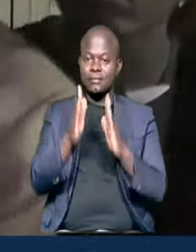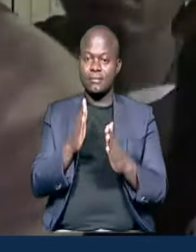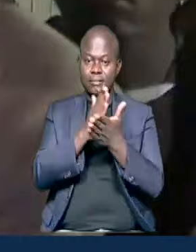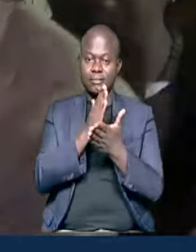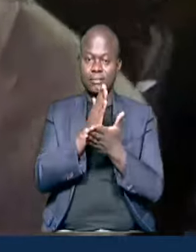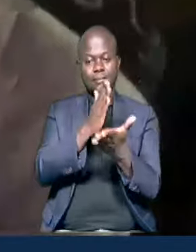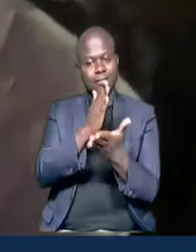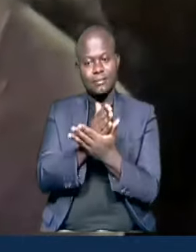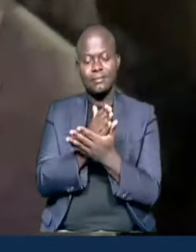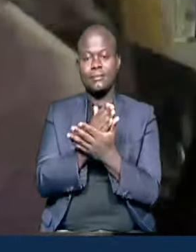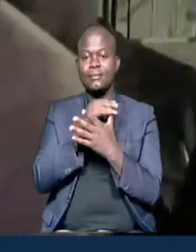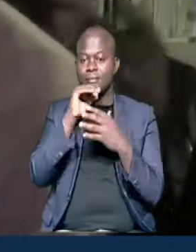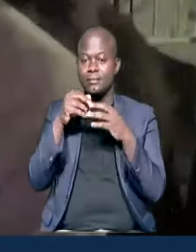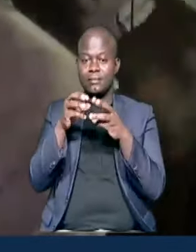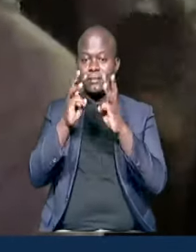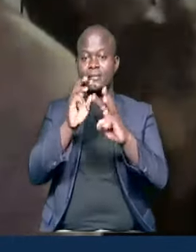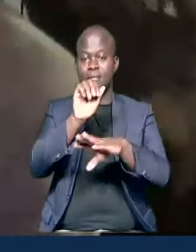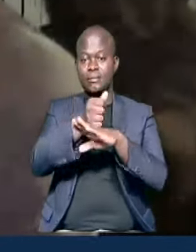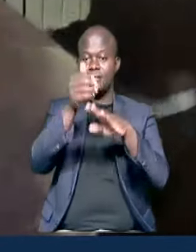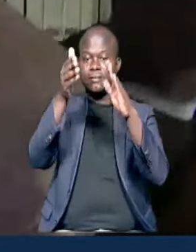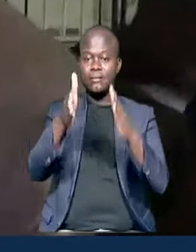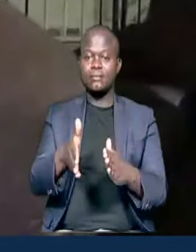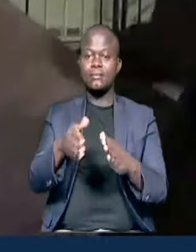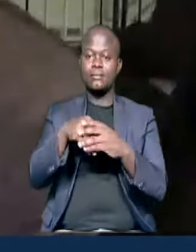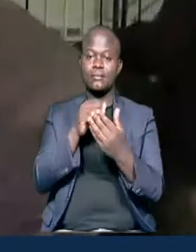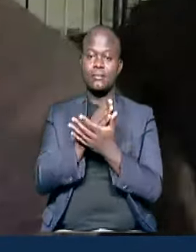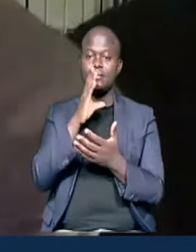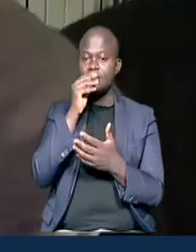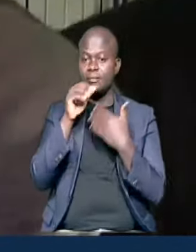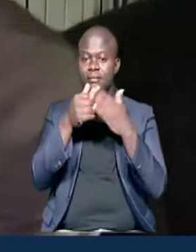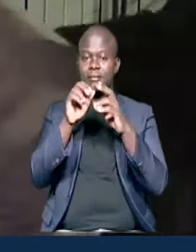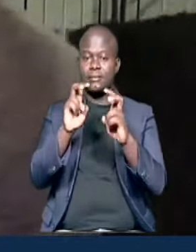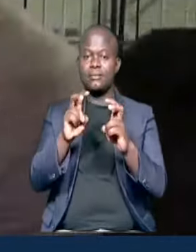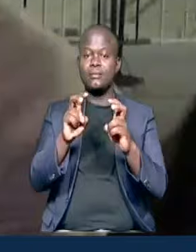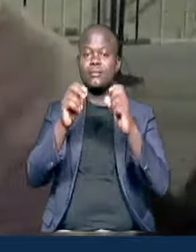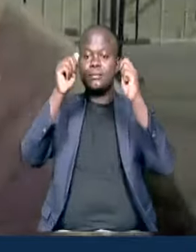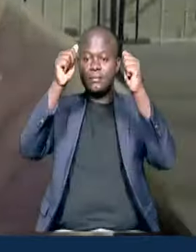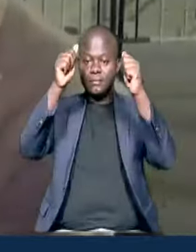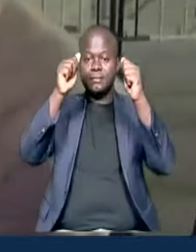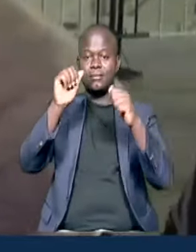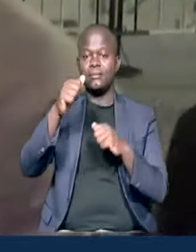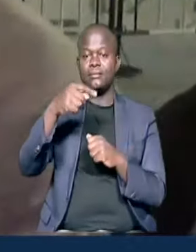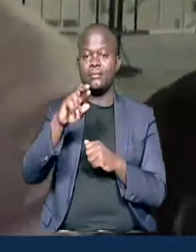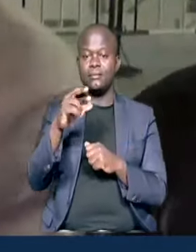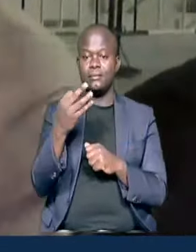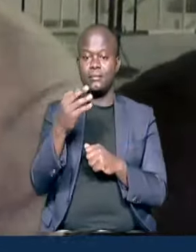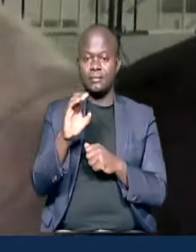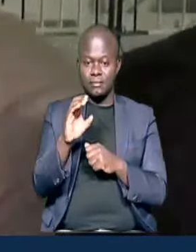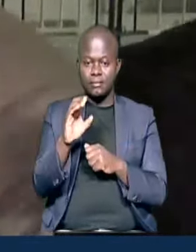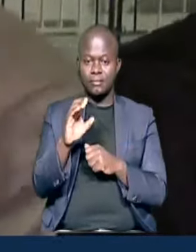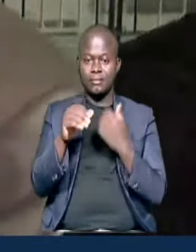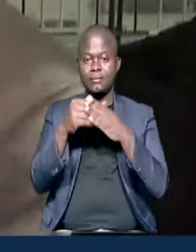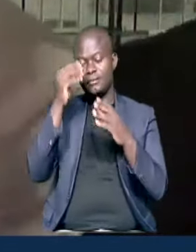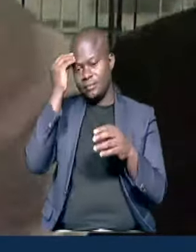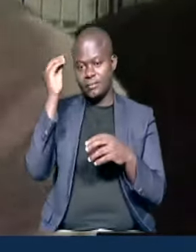aba basifuzi mu byukuri nta kuntu wakora tezinyasi yo y'umuntu mu byukuri bavuga ngo apfa na pe hanyuma ubutumwa dusoza